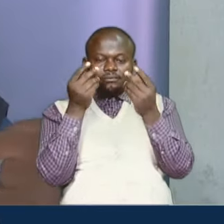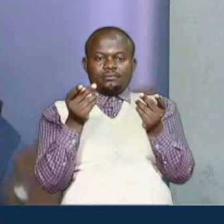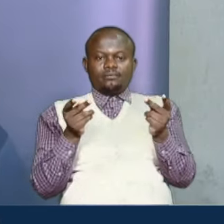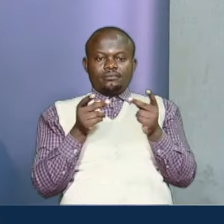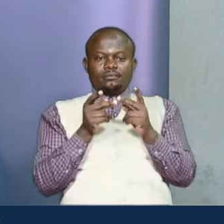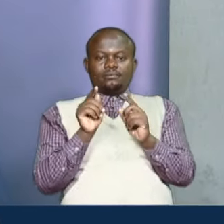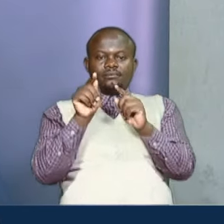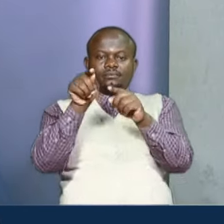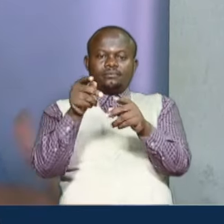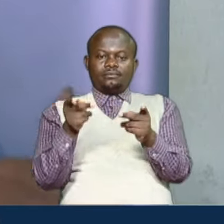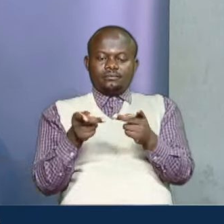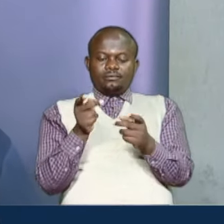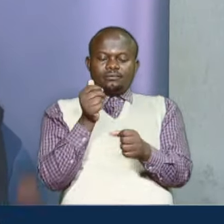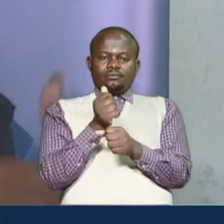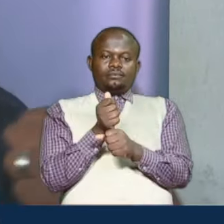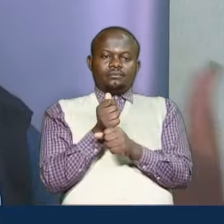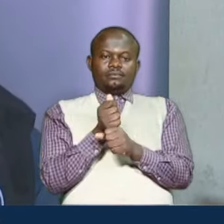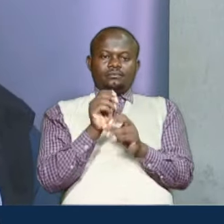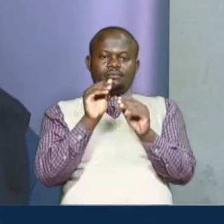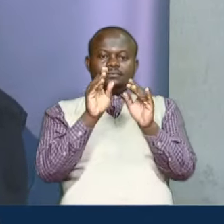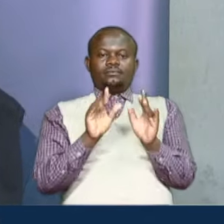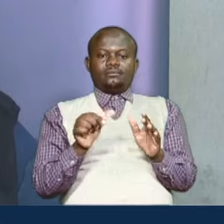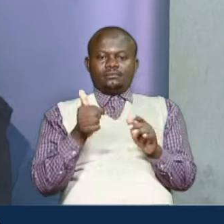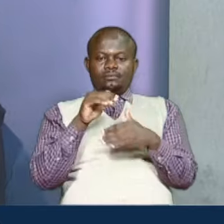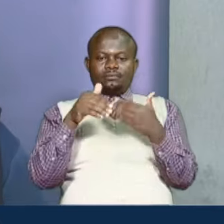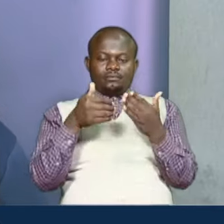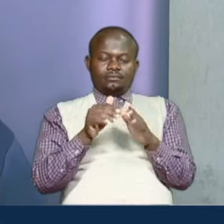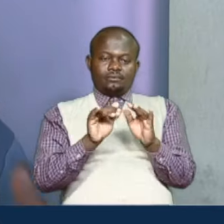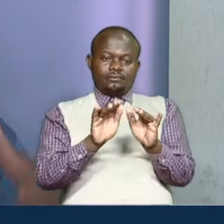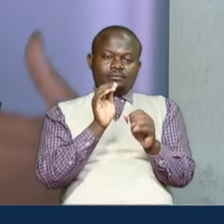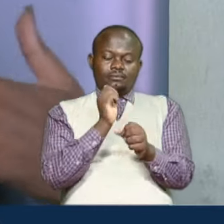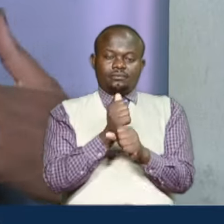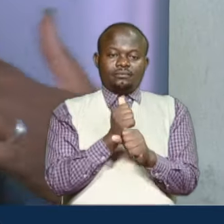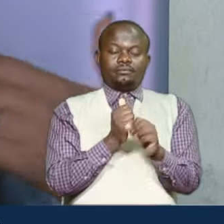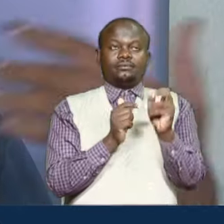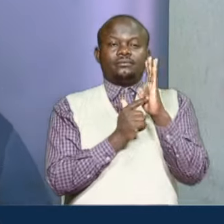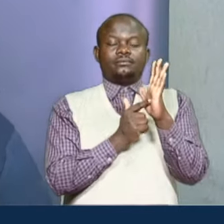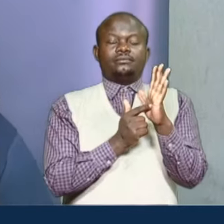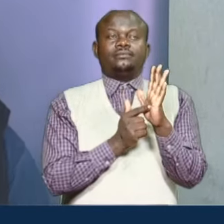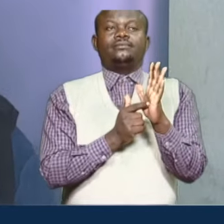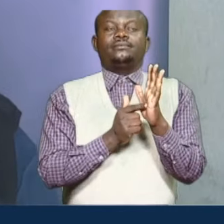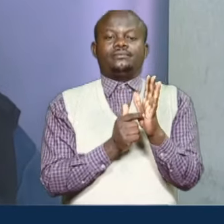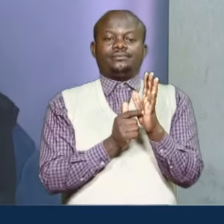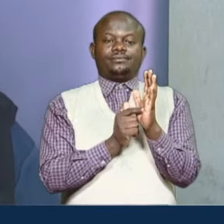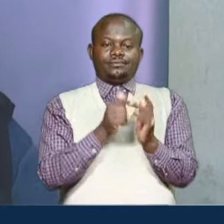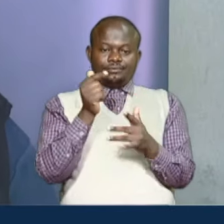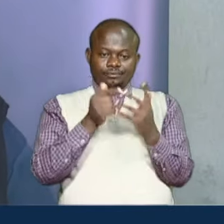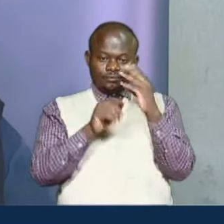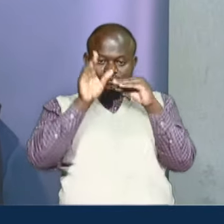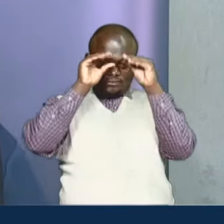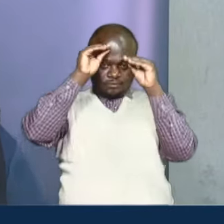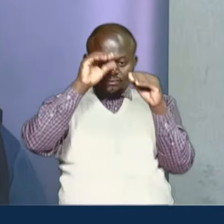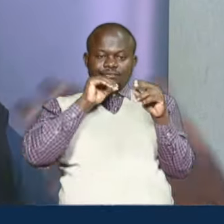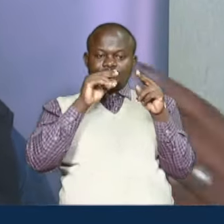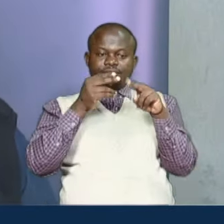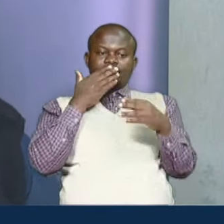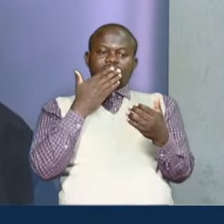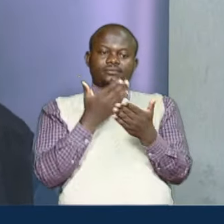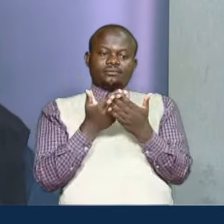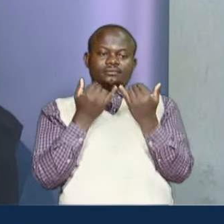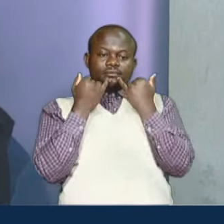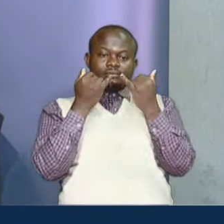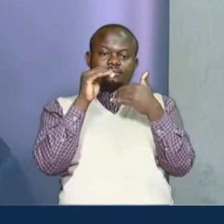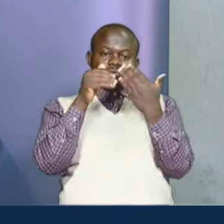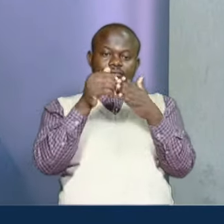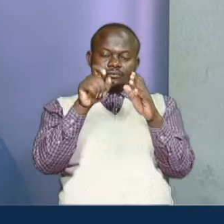aho twakoraga, twigisha n'abagenzi bacu twasize ku kazi, tubereka nyine ibyo twize bitagenze neza, tubabwira ko